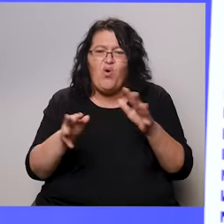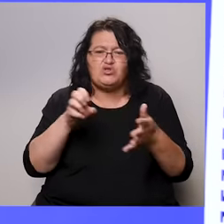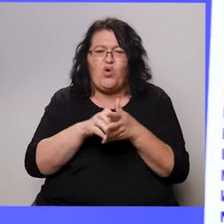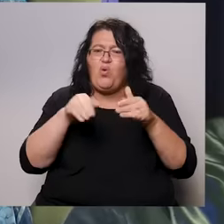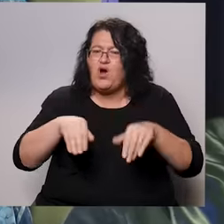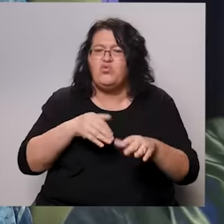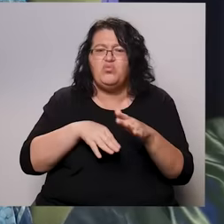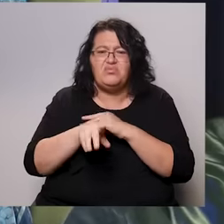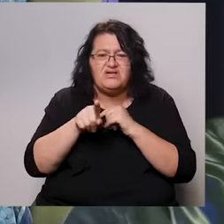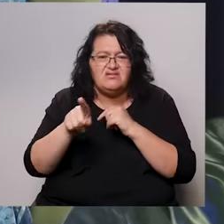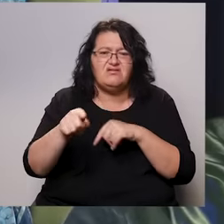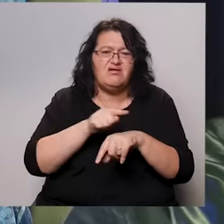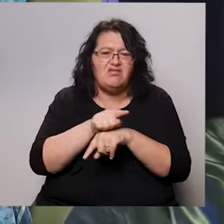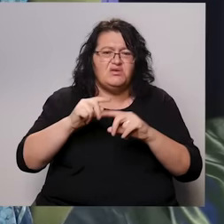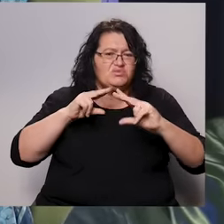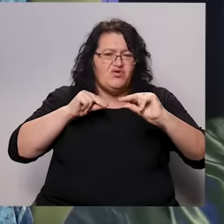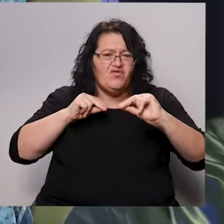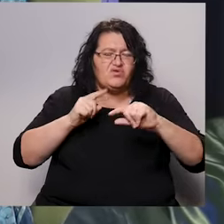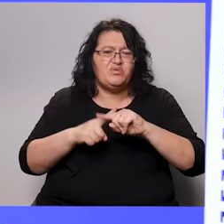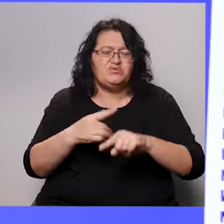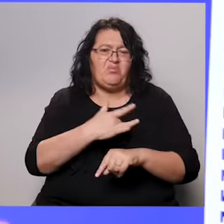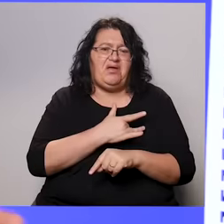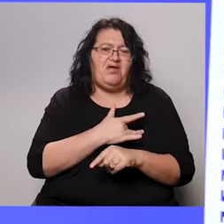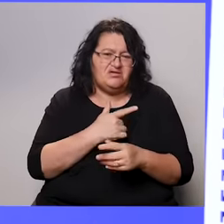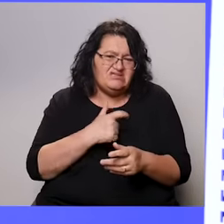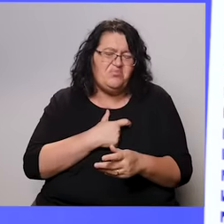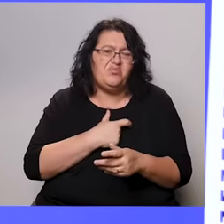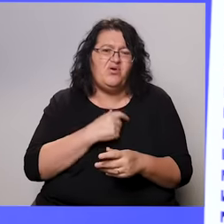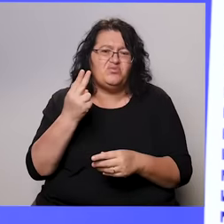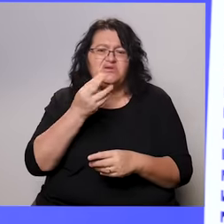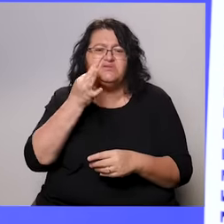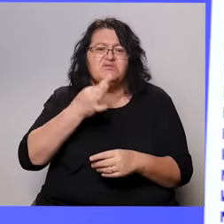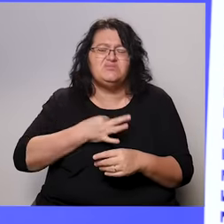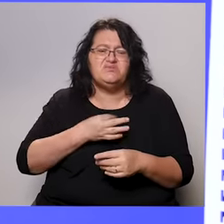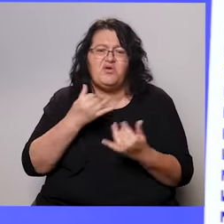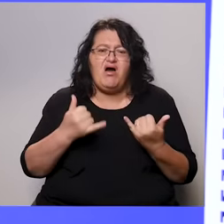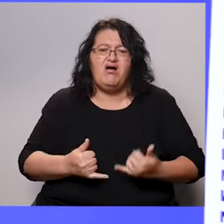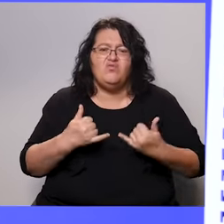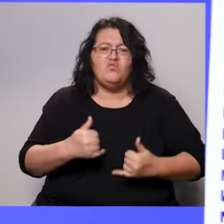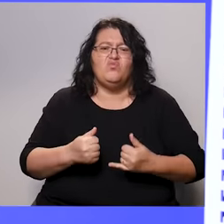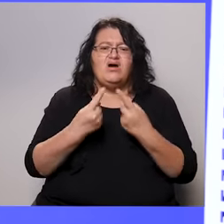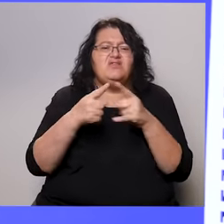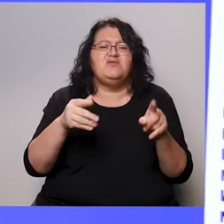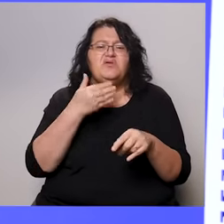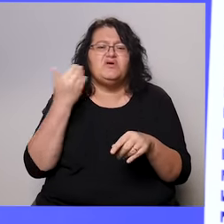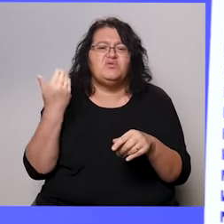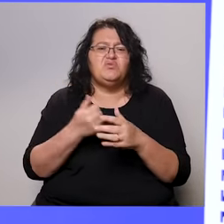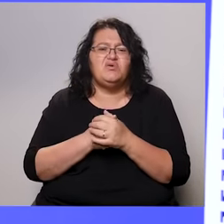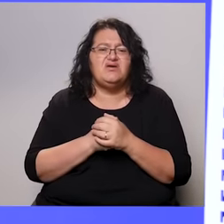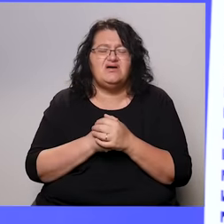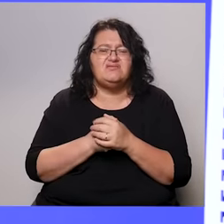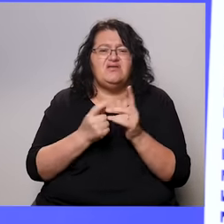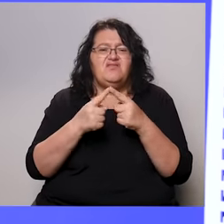prin tine, Cristina, în timp ce stăm de vorbă și să-mi profețească acum. Deci nu-i nimica deplasat.